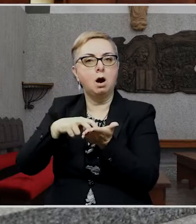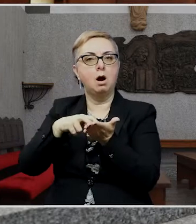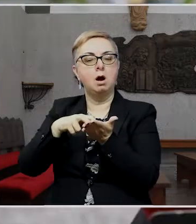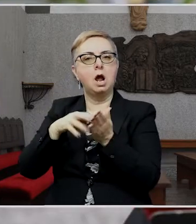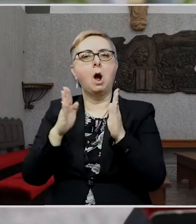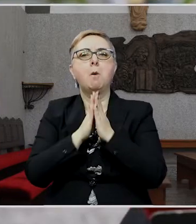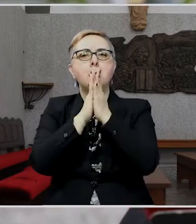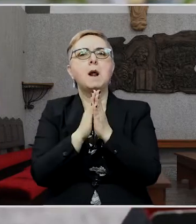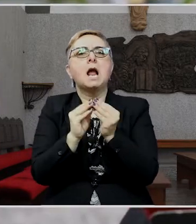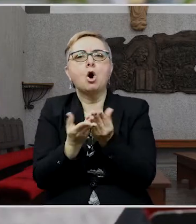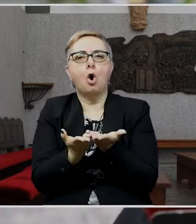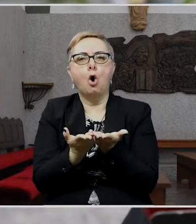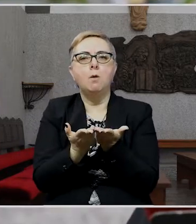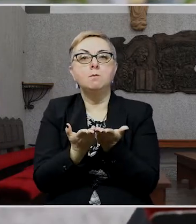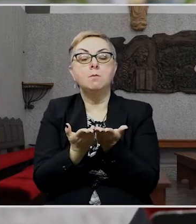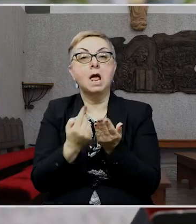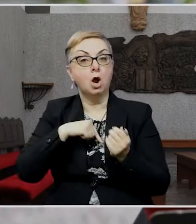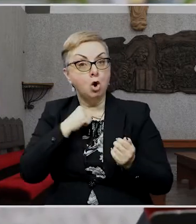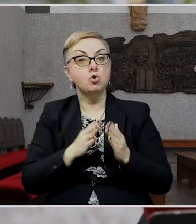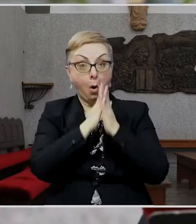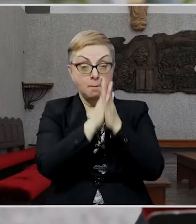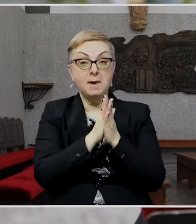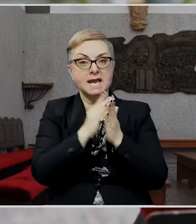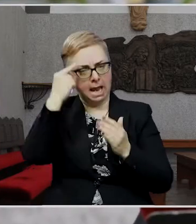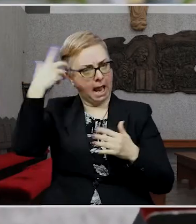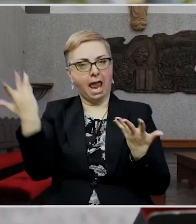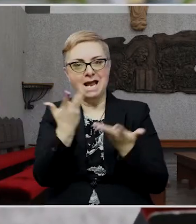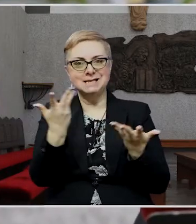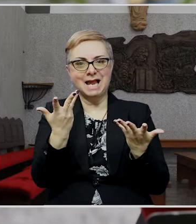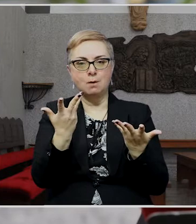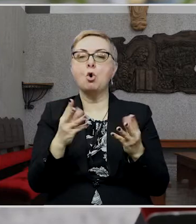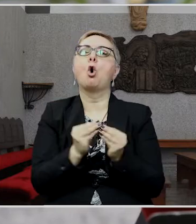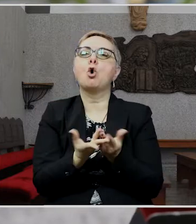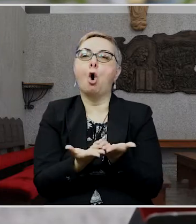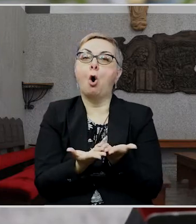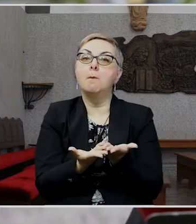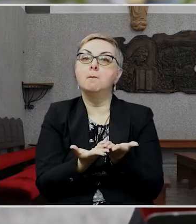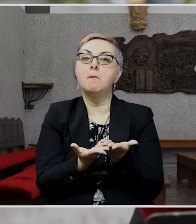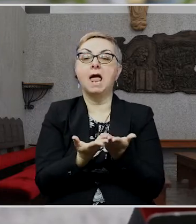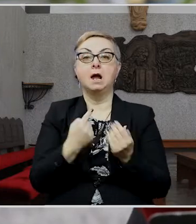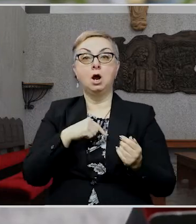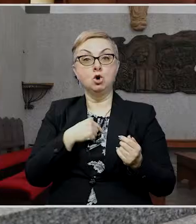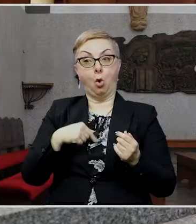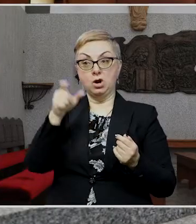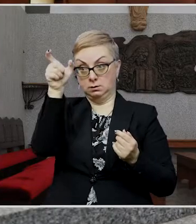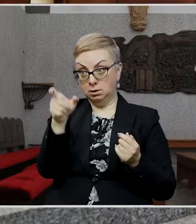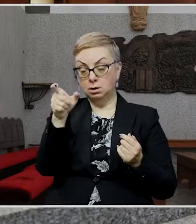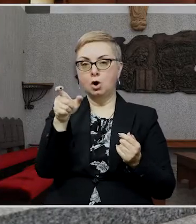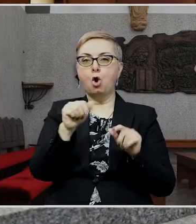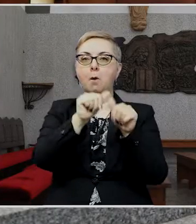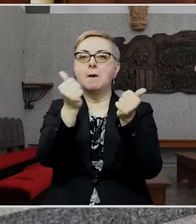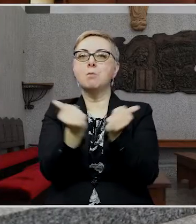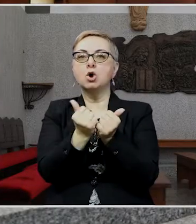come ci può essere di esempio nella preghiera come potremmo guardare a lui come un